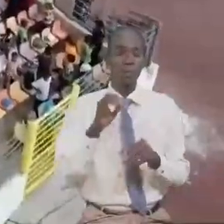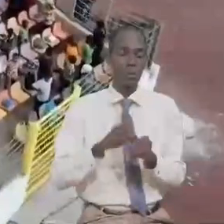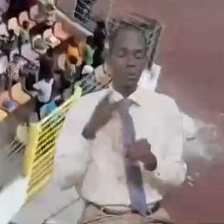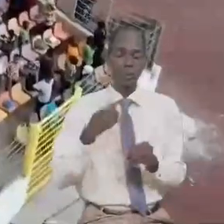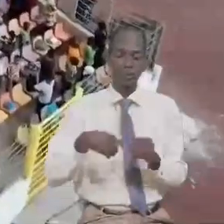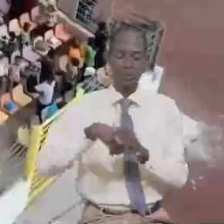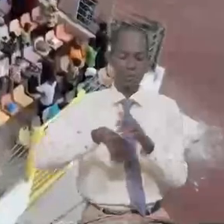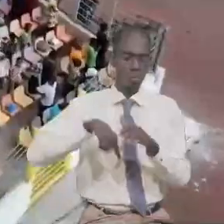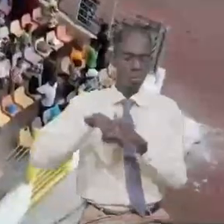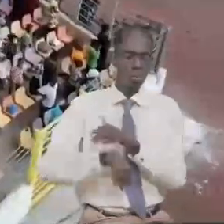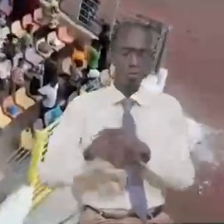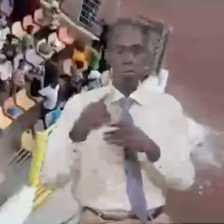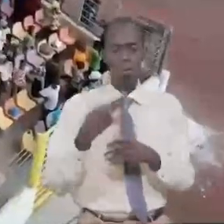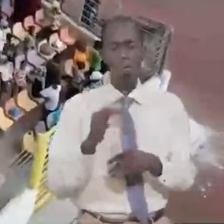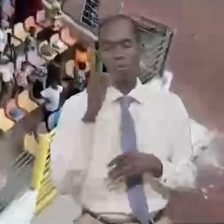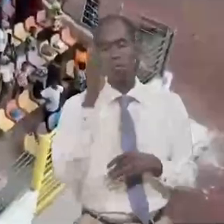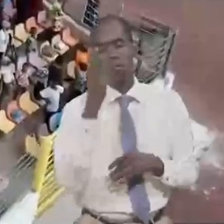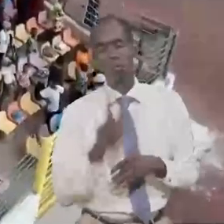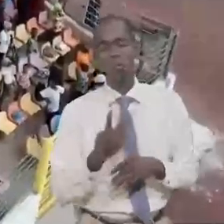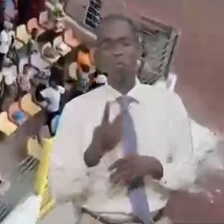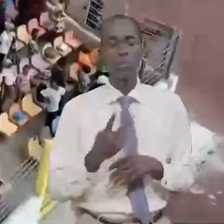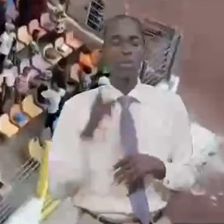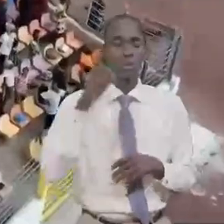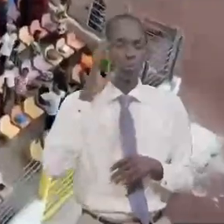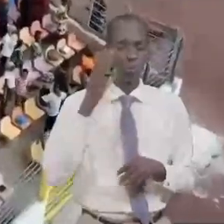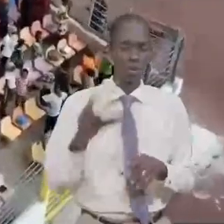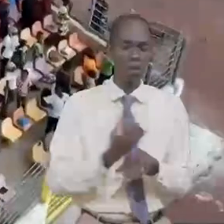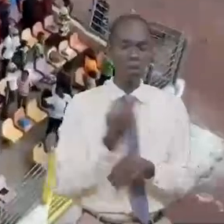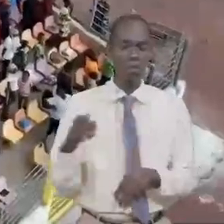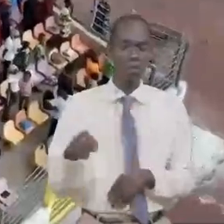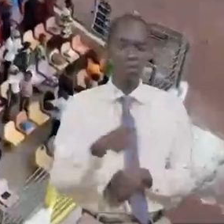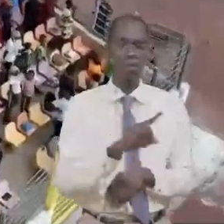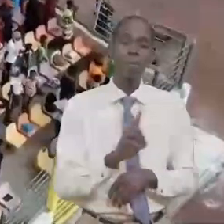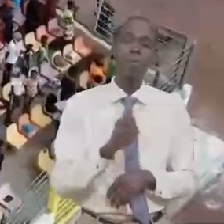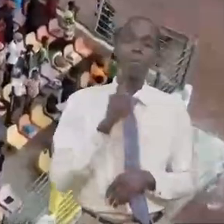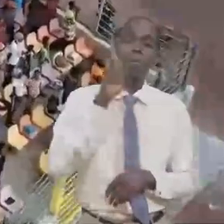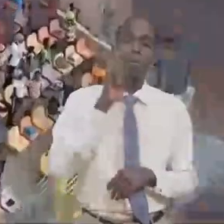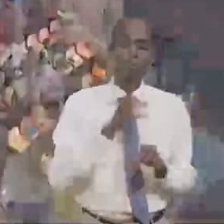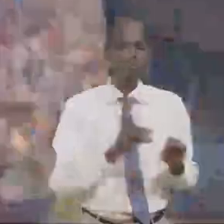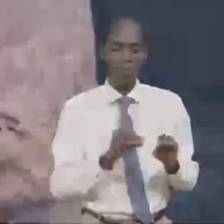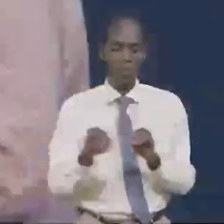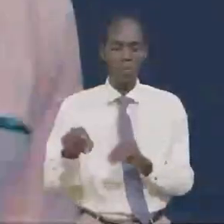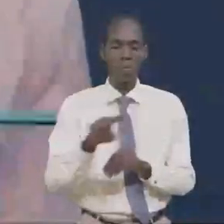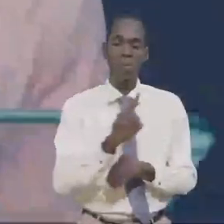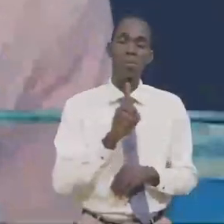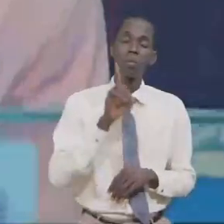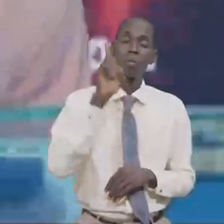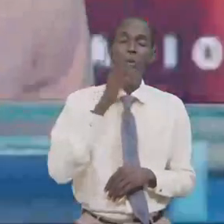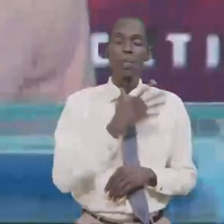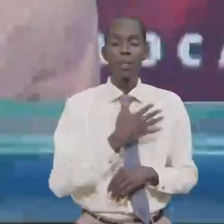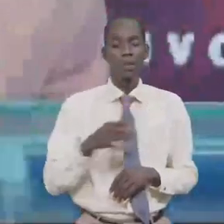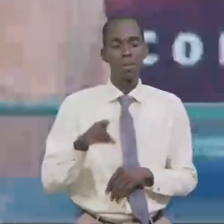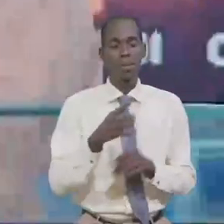la médiocrité élève les fait les grandir et